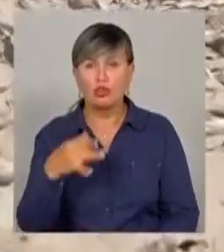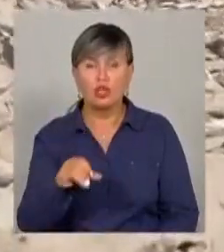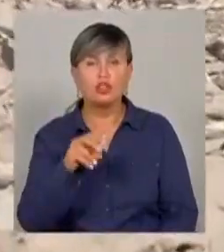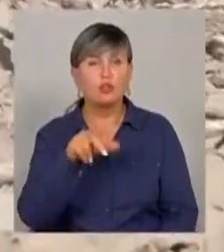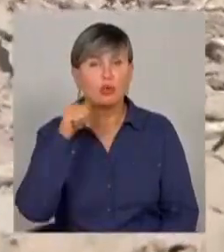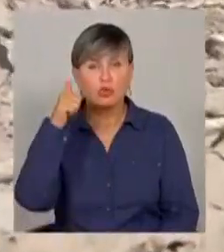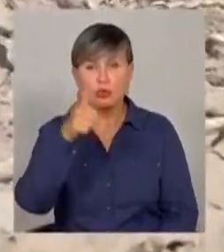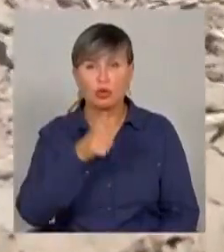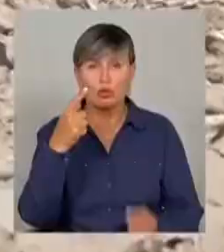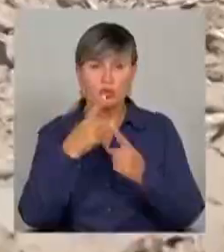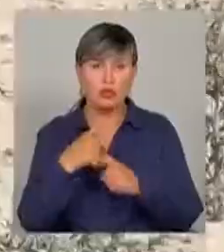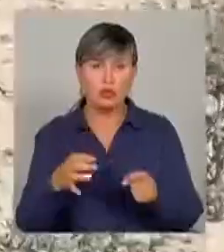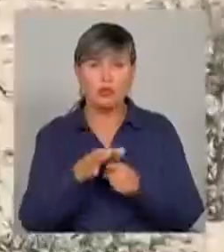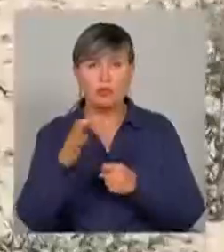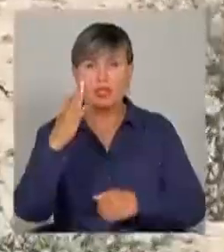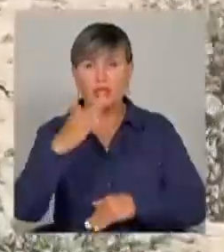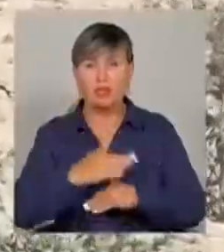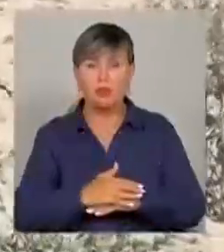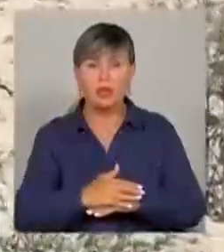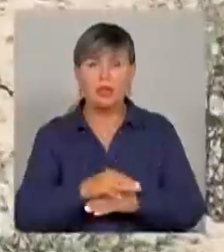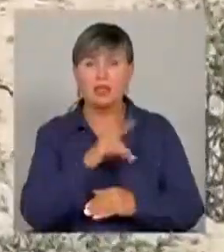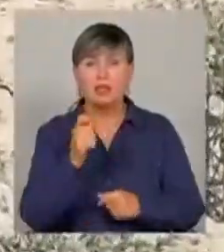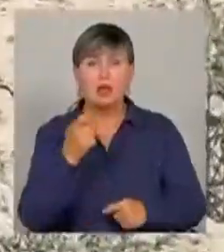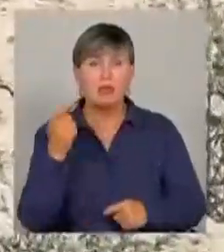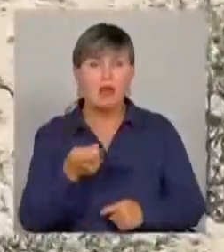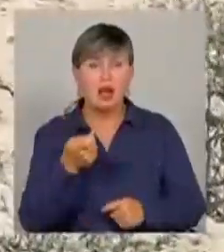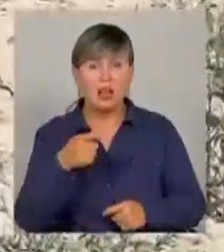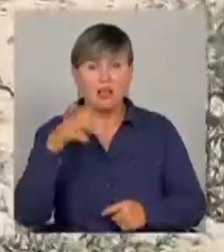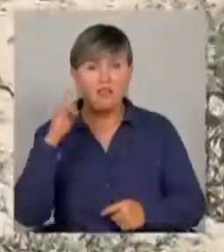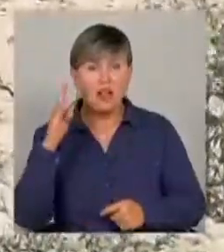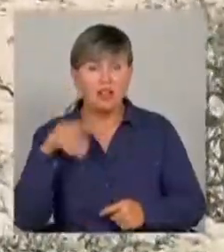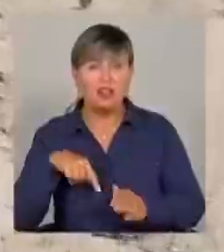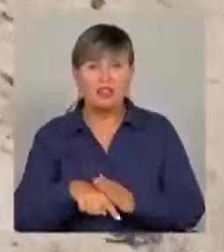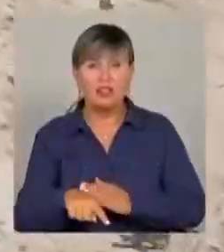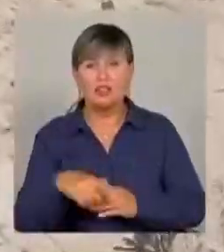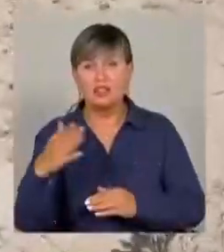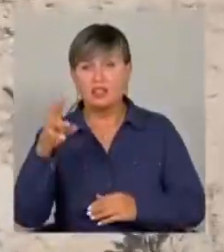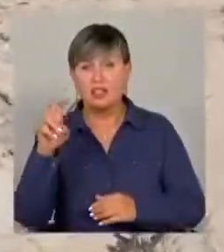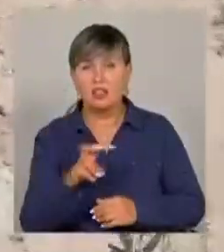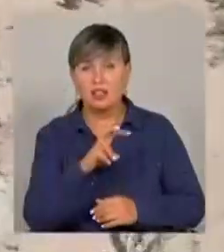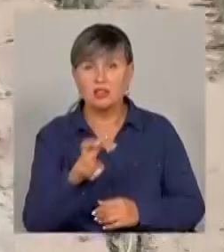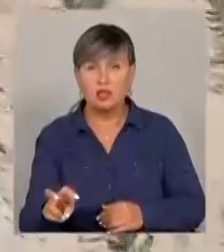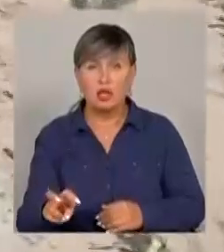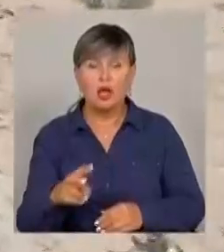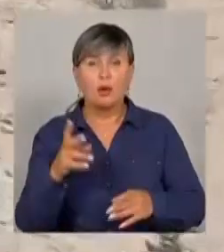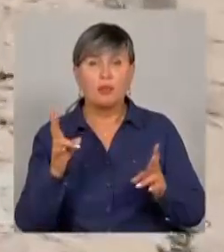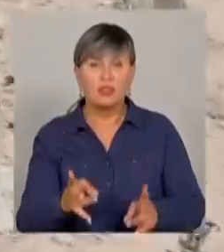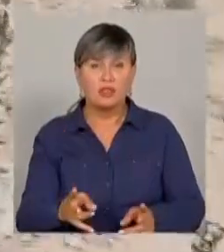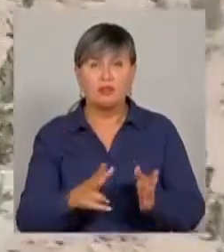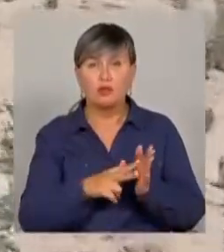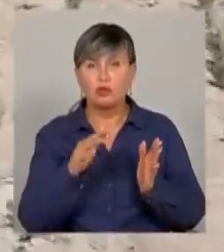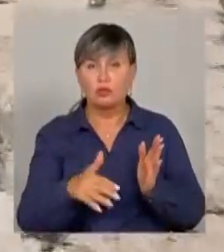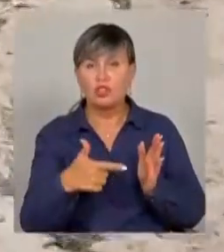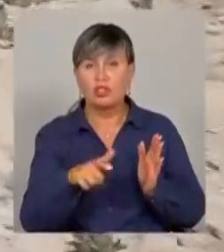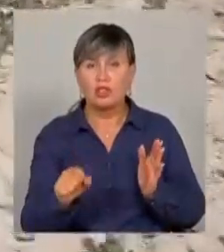прошлым годом, сообщили в областном акимате. Из-за малого поступления воды со стороны Кыргызстана пострадали порядка 8000 гектаров, в